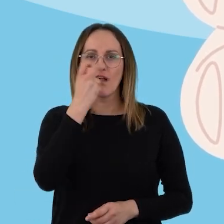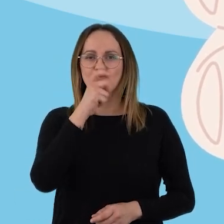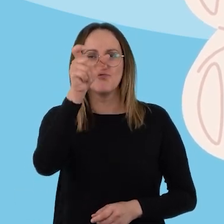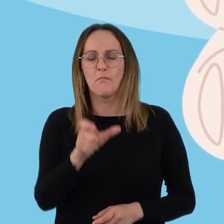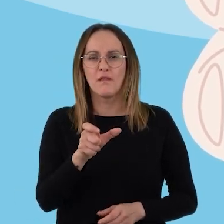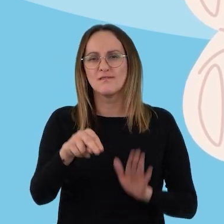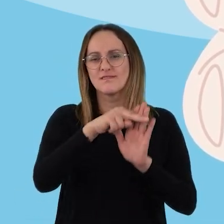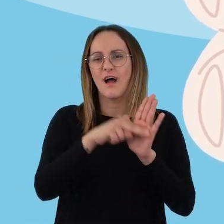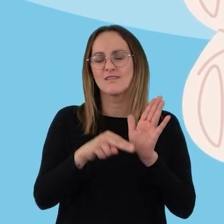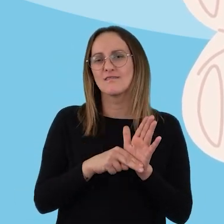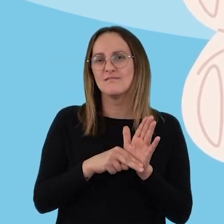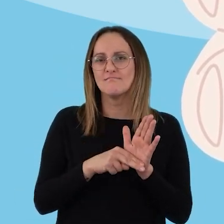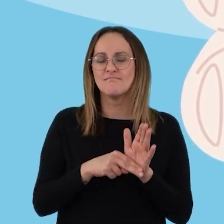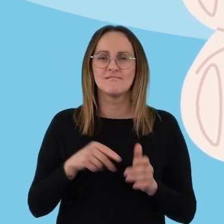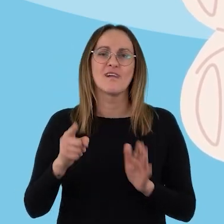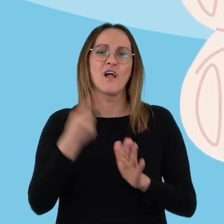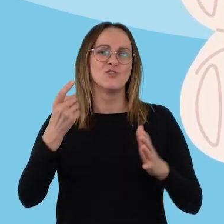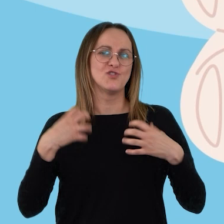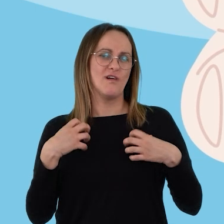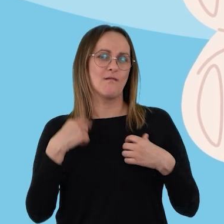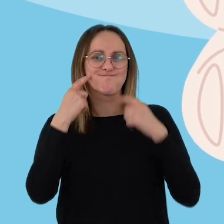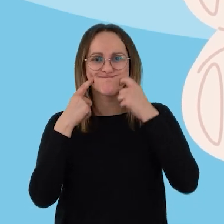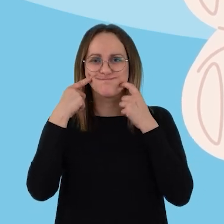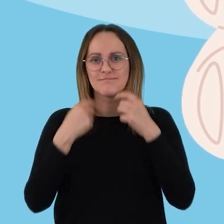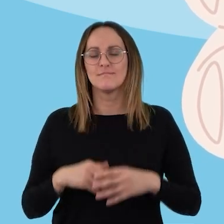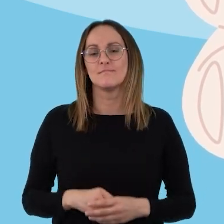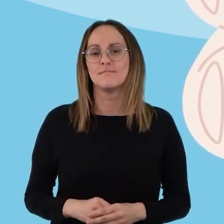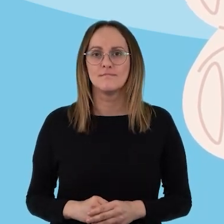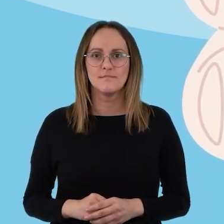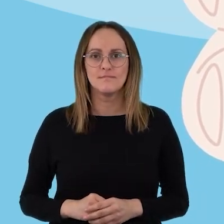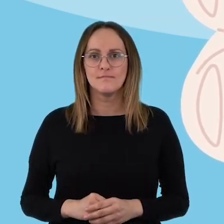Nie obchodzą cię zasady, bo w końcu żyje się raz.